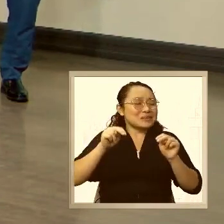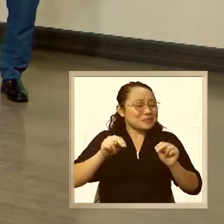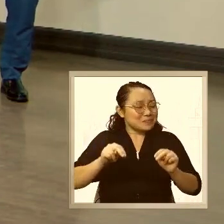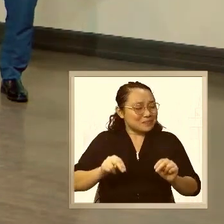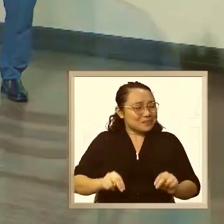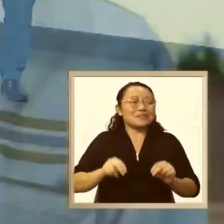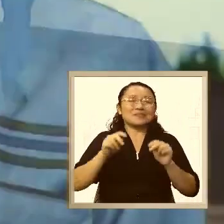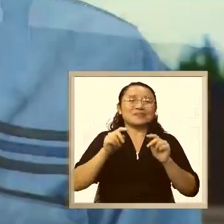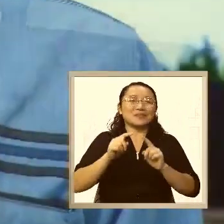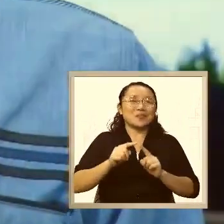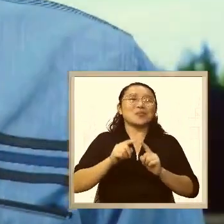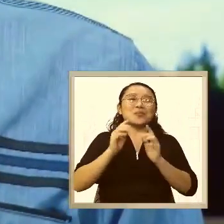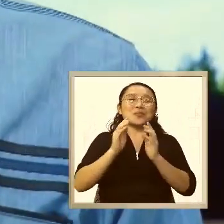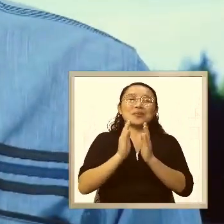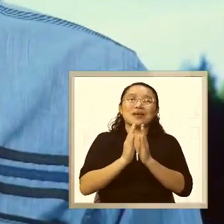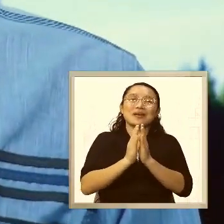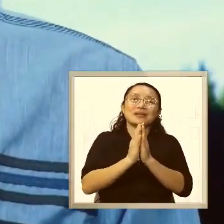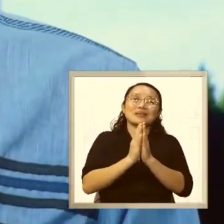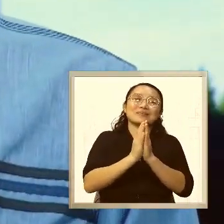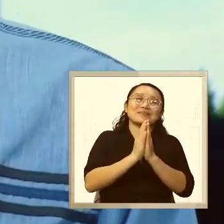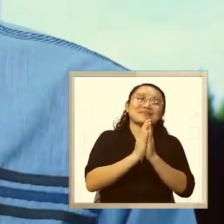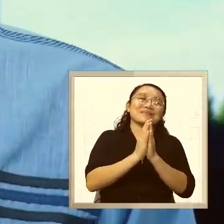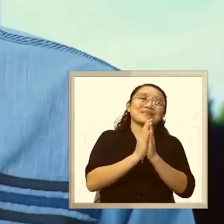it pays to